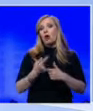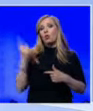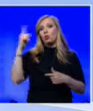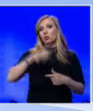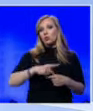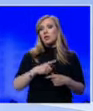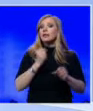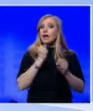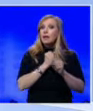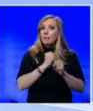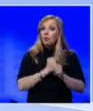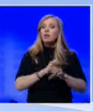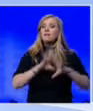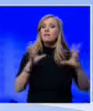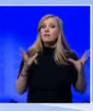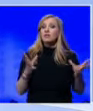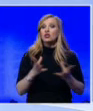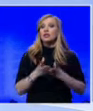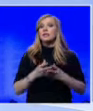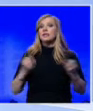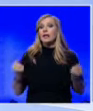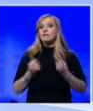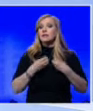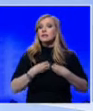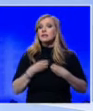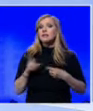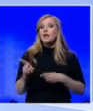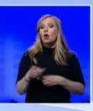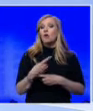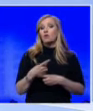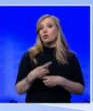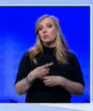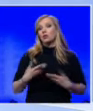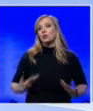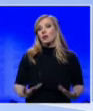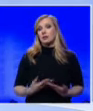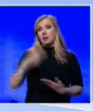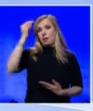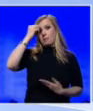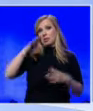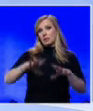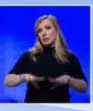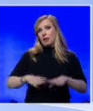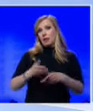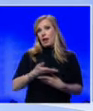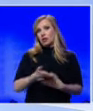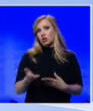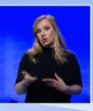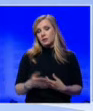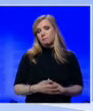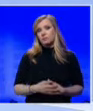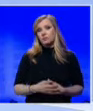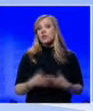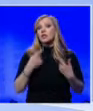и всичките си действия да се ръководят от интересите на България и на българските граждани. Защото не виждаме